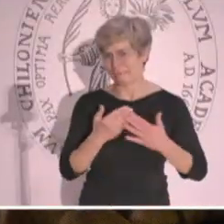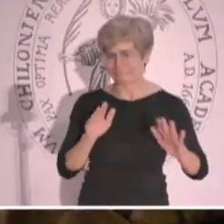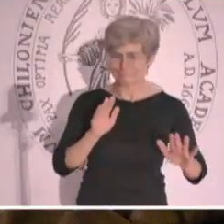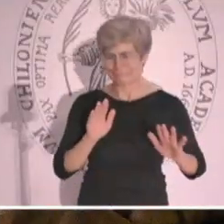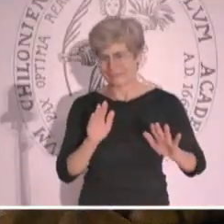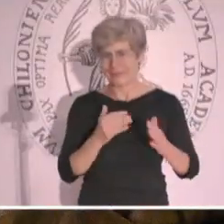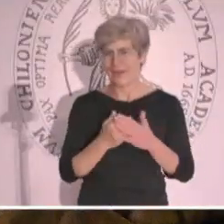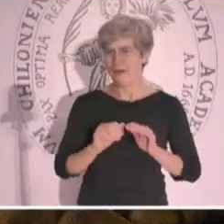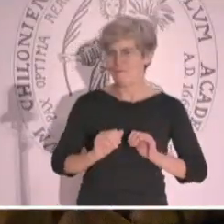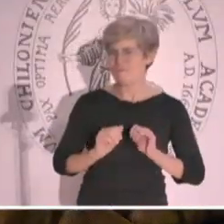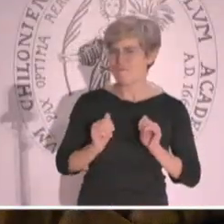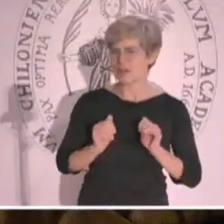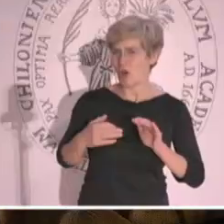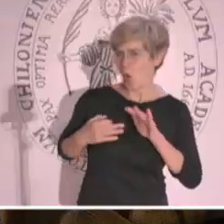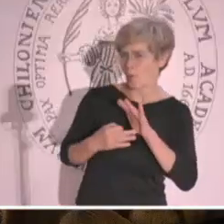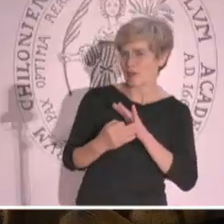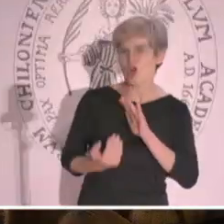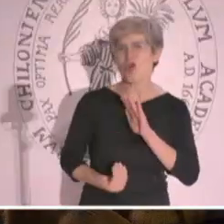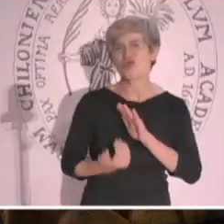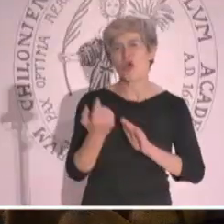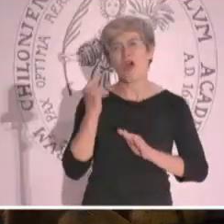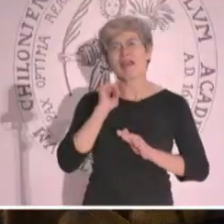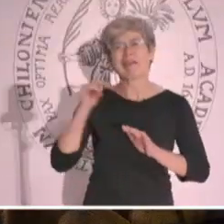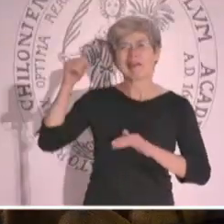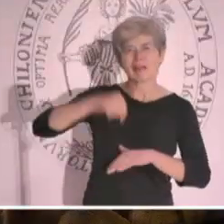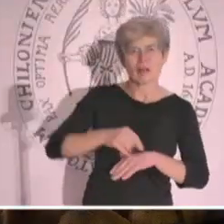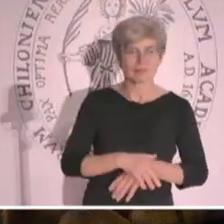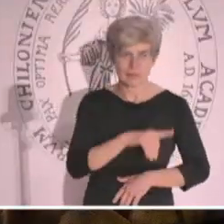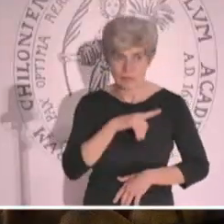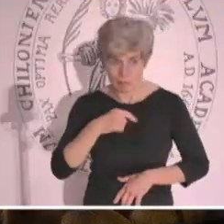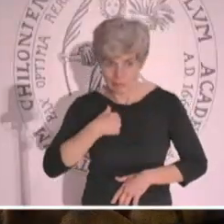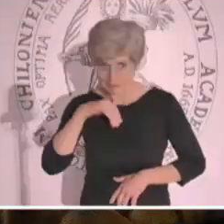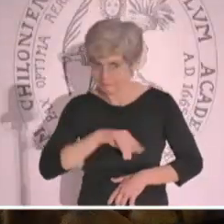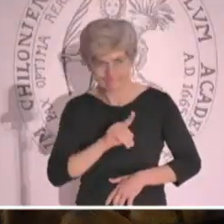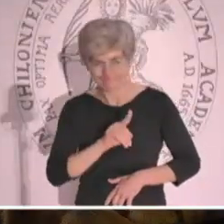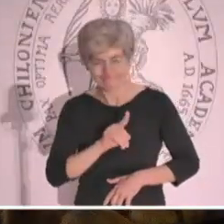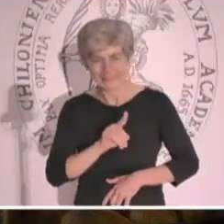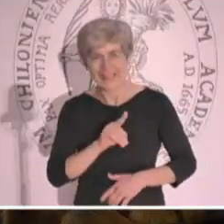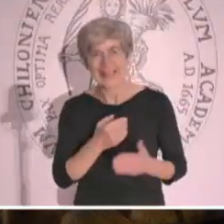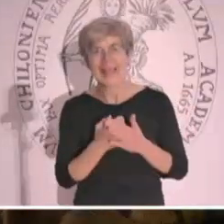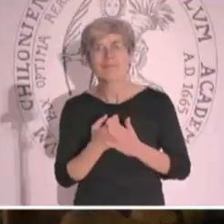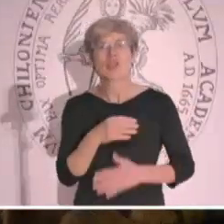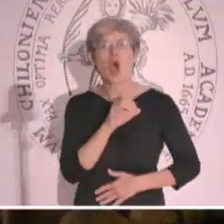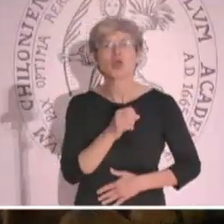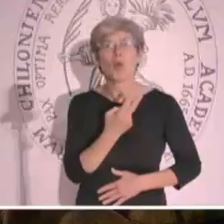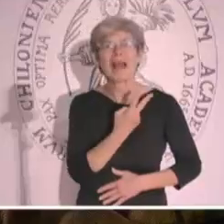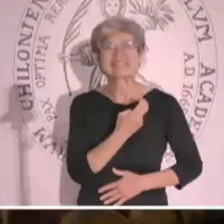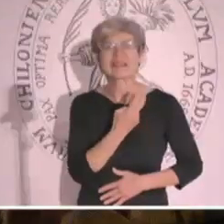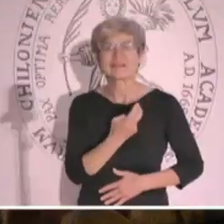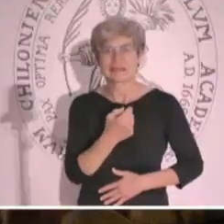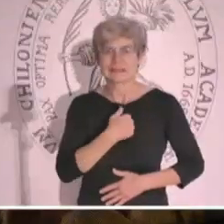sogenannte Neukielerin. Ich bin noch gar nicht so lange hier an unserer Universität. Ich bin seit letzten Oktober Präsidentin